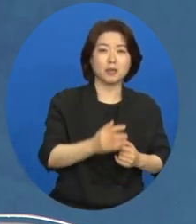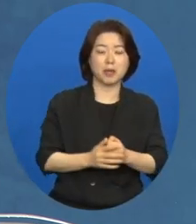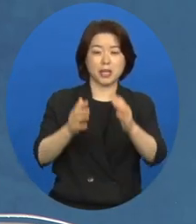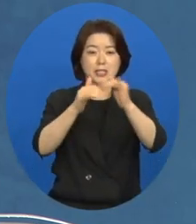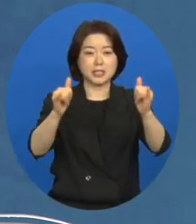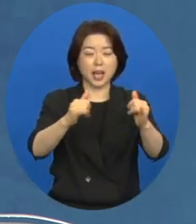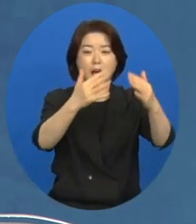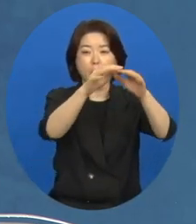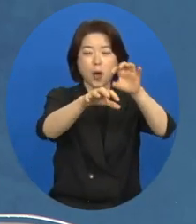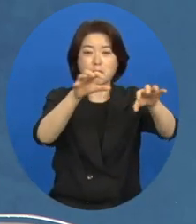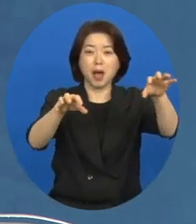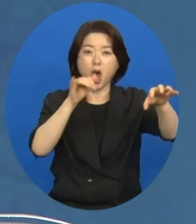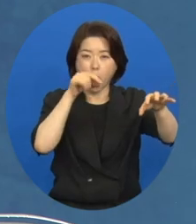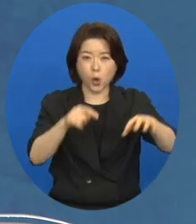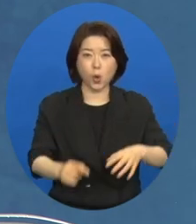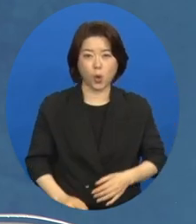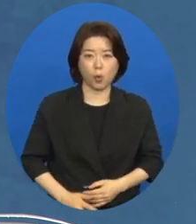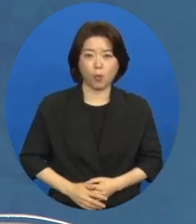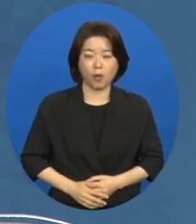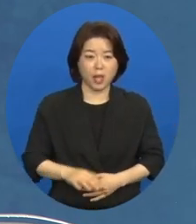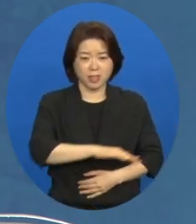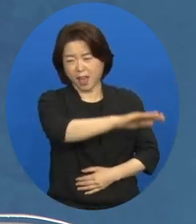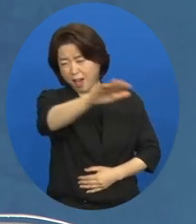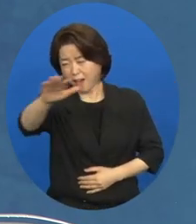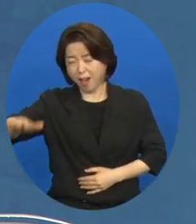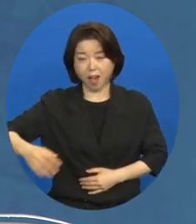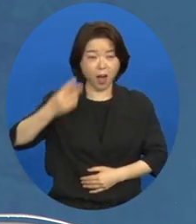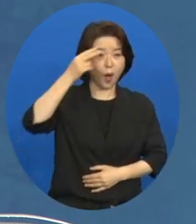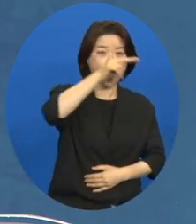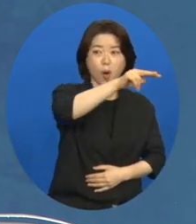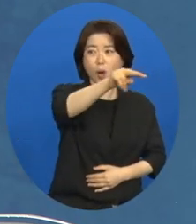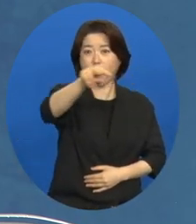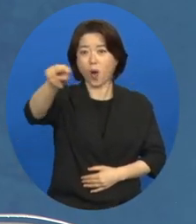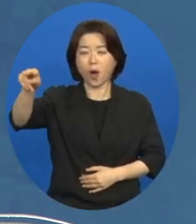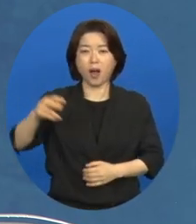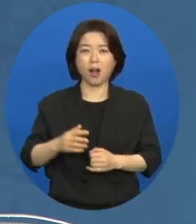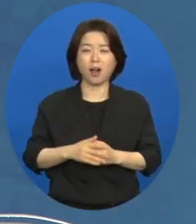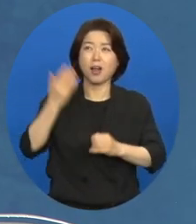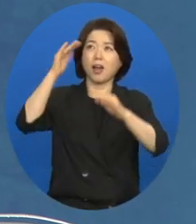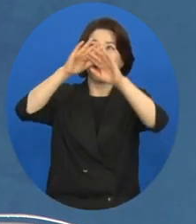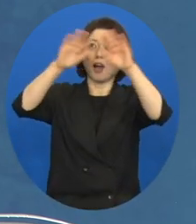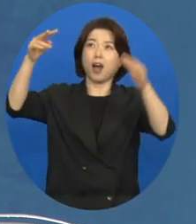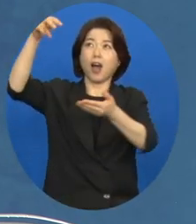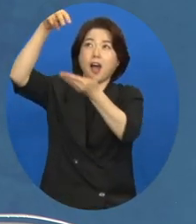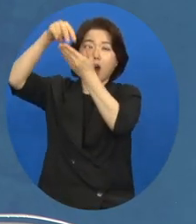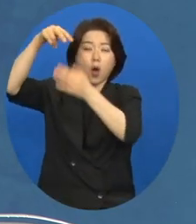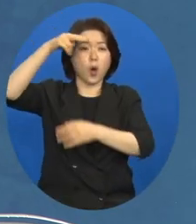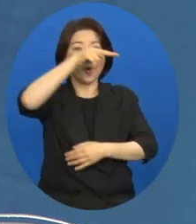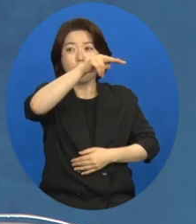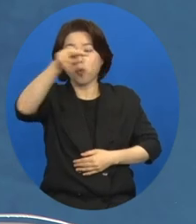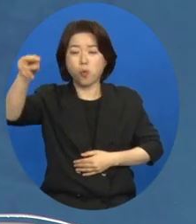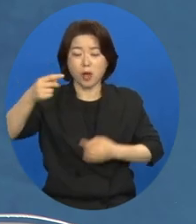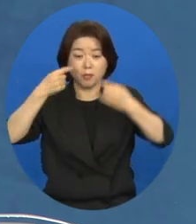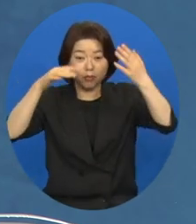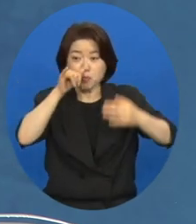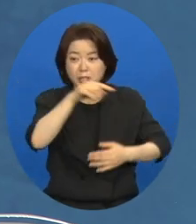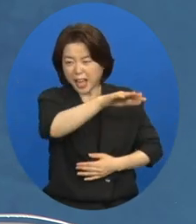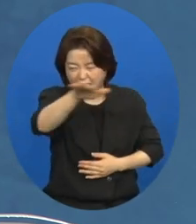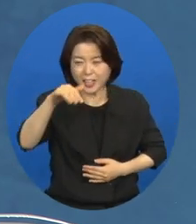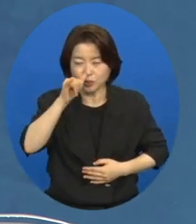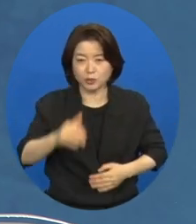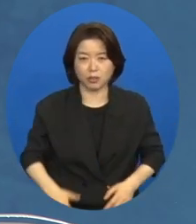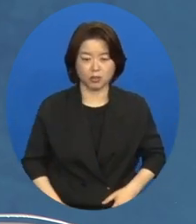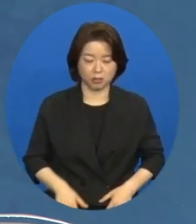사람들이 사는 마을이 있고 다 보이는 거예요. 다 보이는 거. 하늘의 시야에서는 분명히 존재하고 있지만 나는